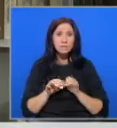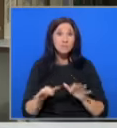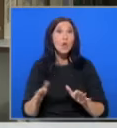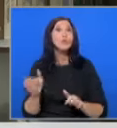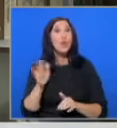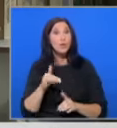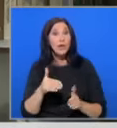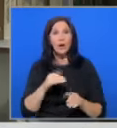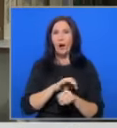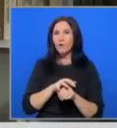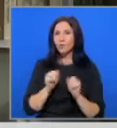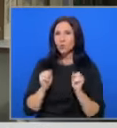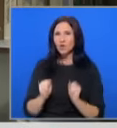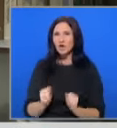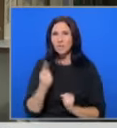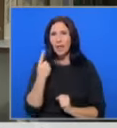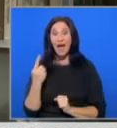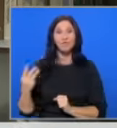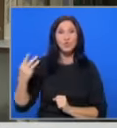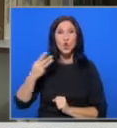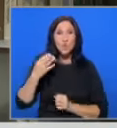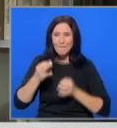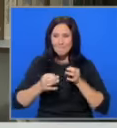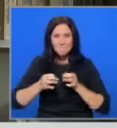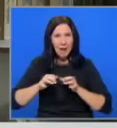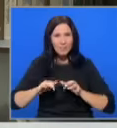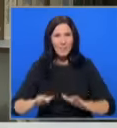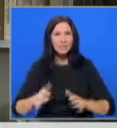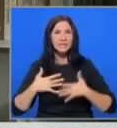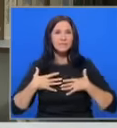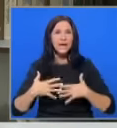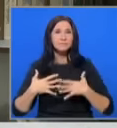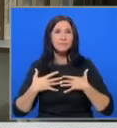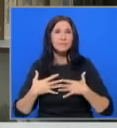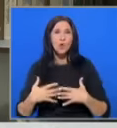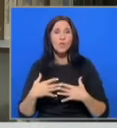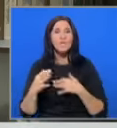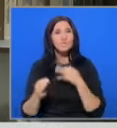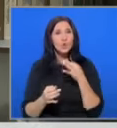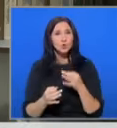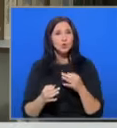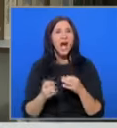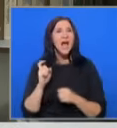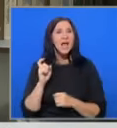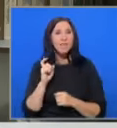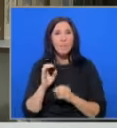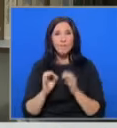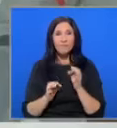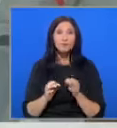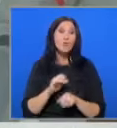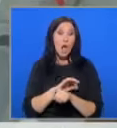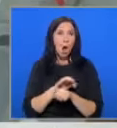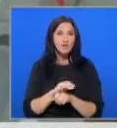COVID. Очакваме и една тройна пандемия с респираторно-синцитиален вирус, грипен вирус и